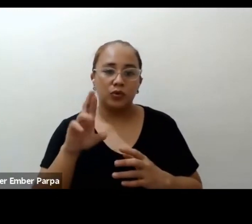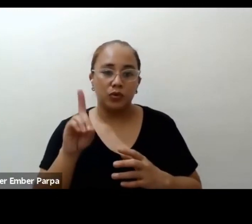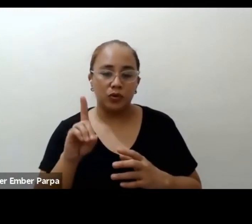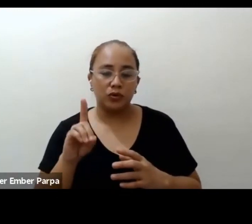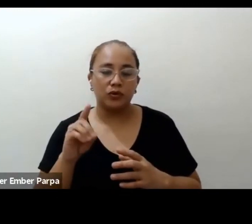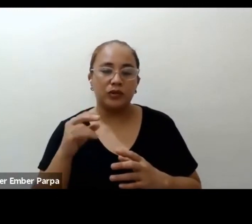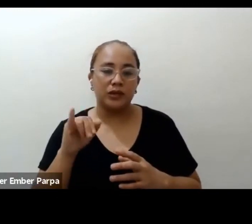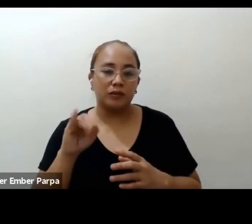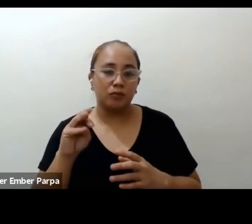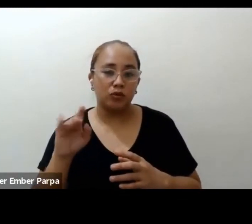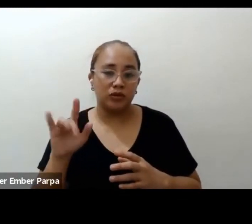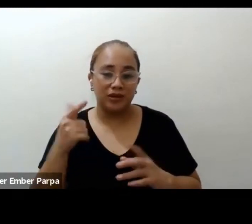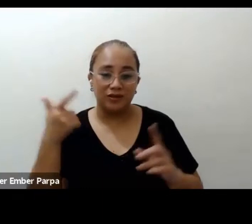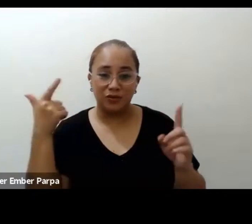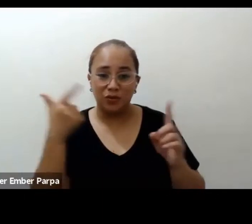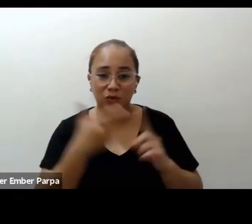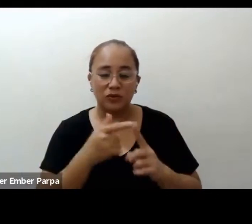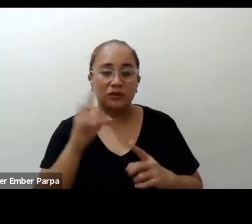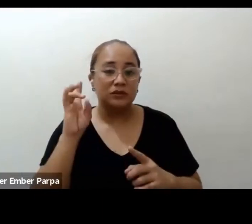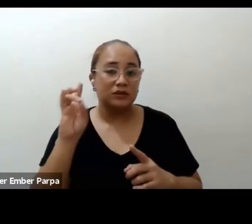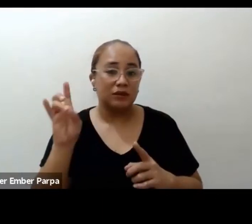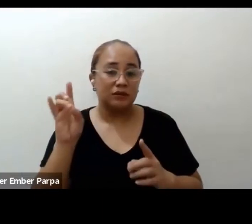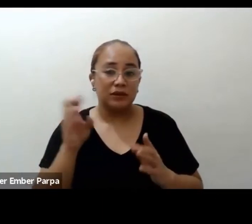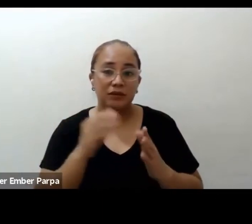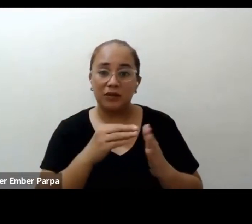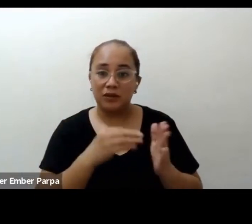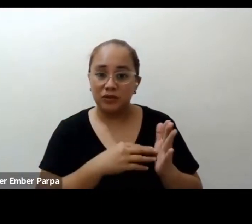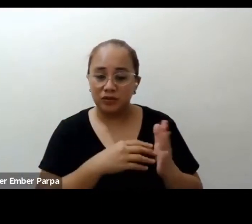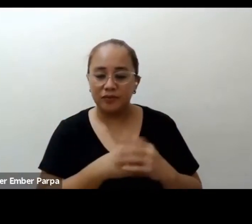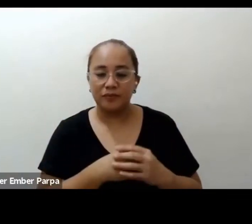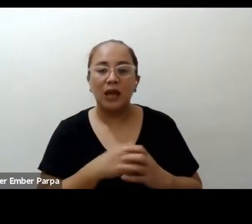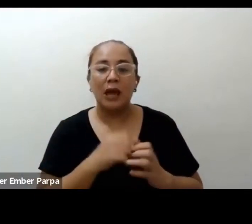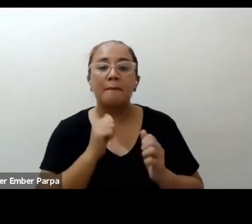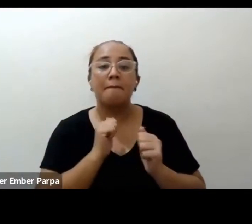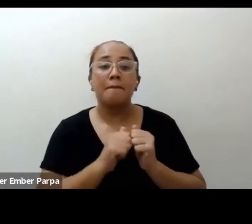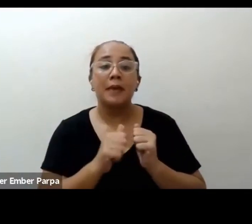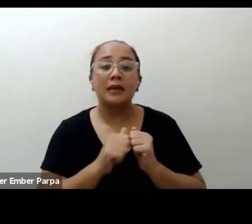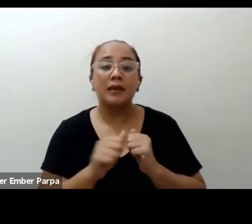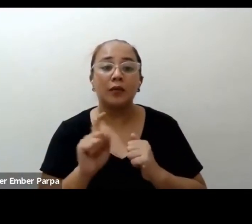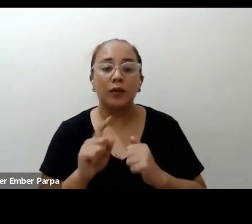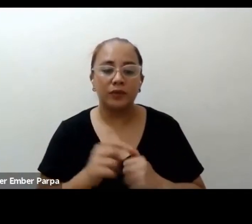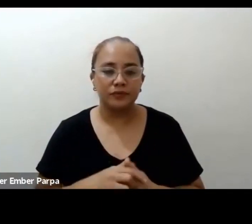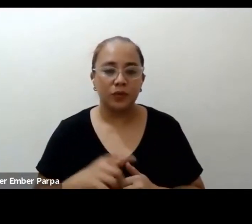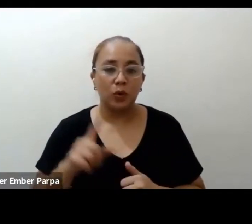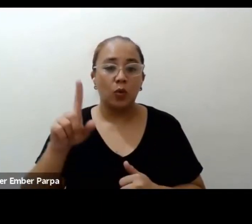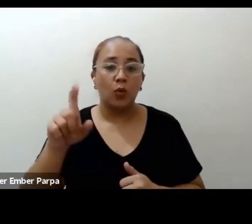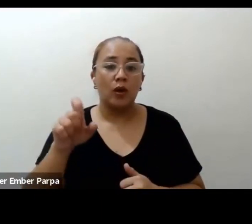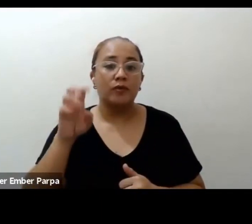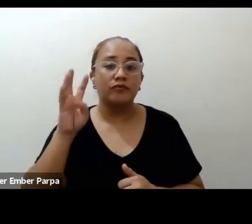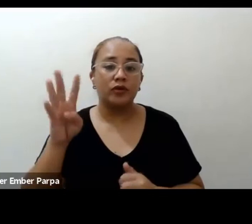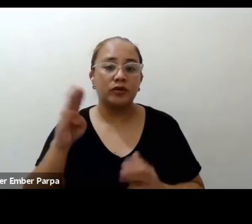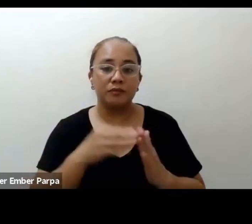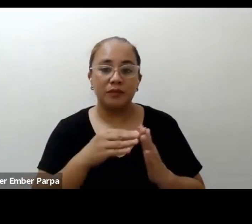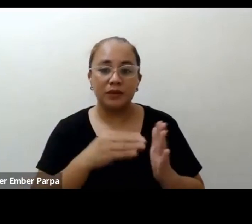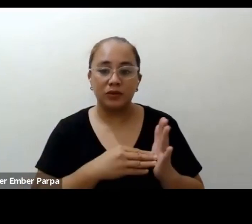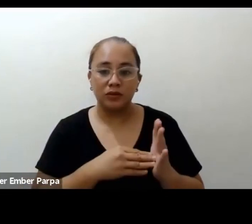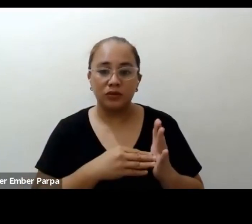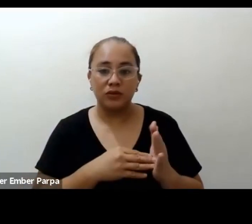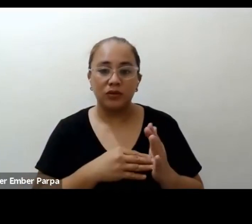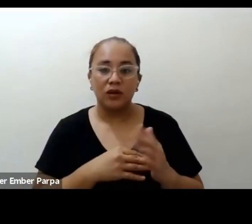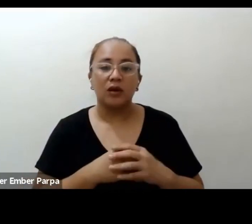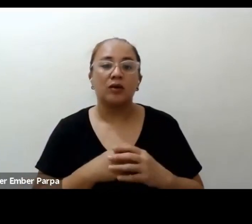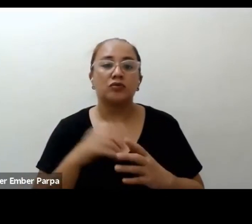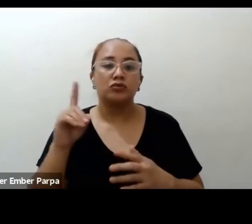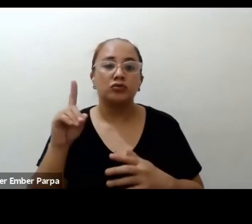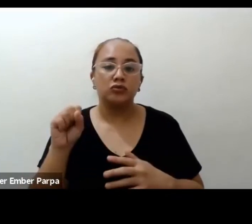nilang target of 70 million, ang ibig sabihin yan, 140 million doses yan.